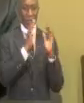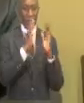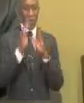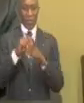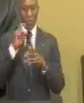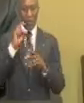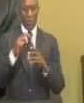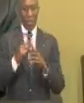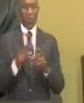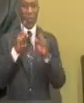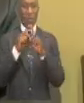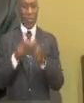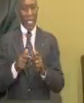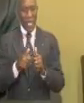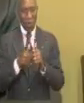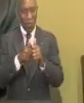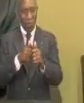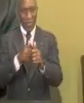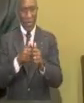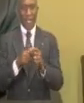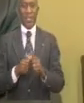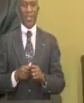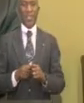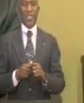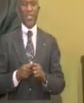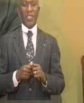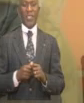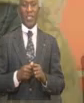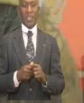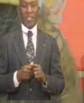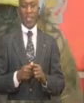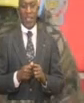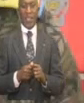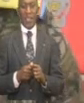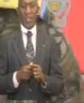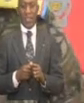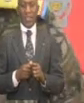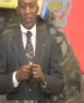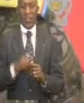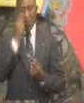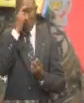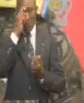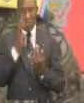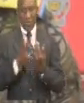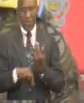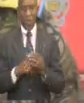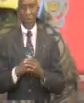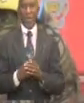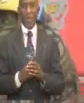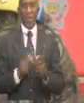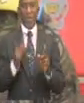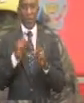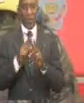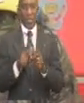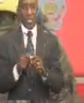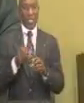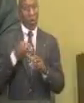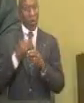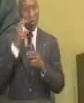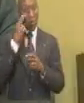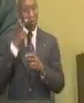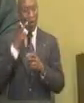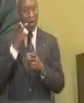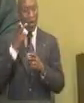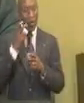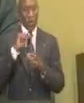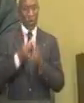de la situation politique du pays, notamment la convocation dans les prochains jours du dialogue national, le Conseil